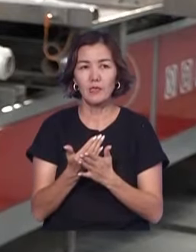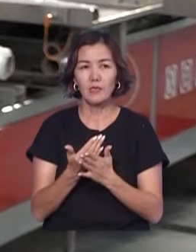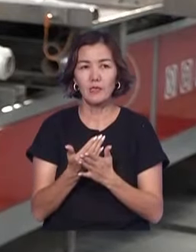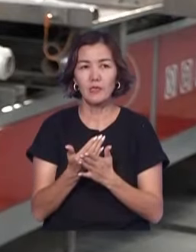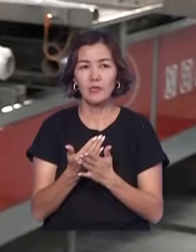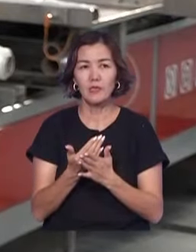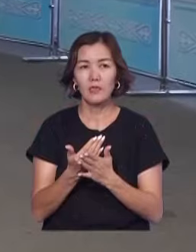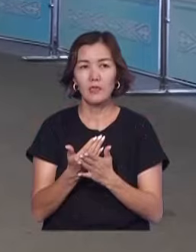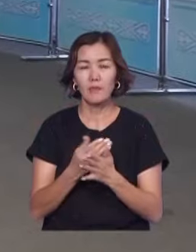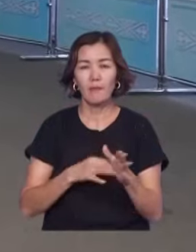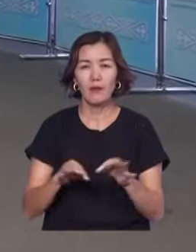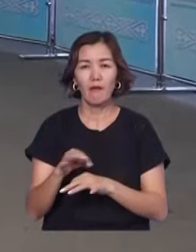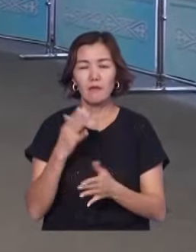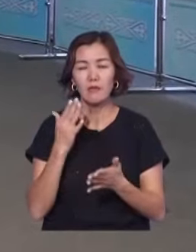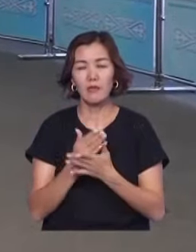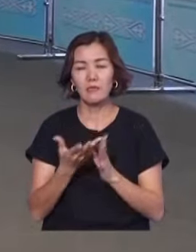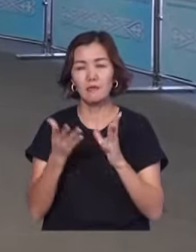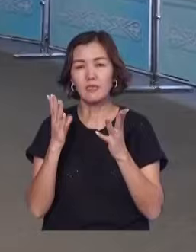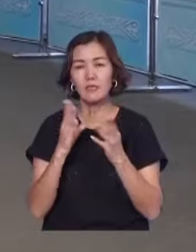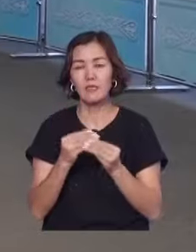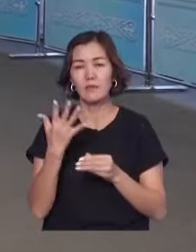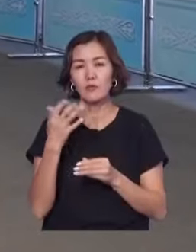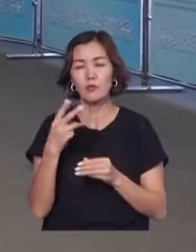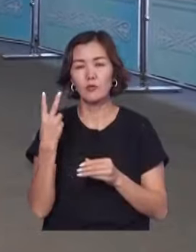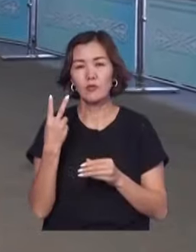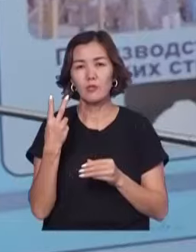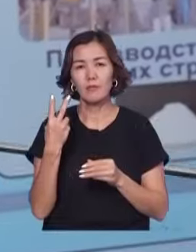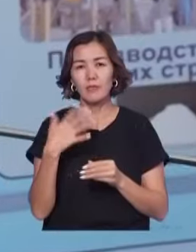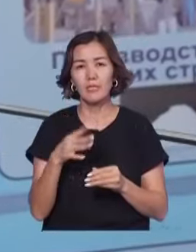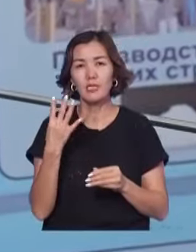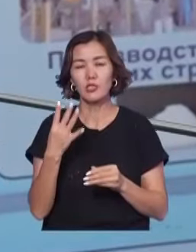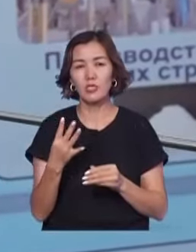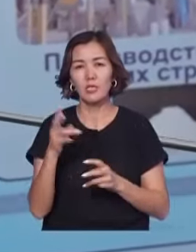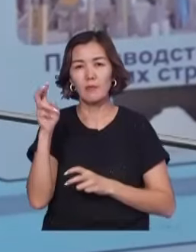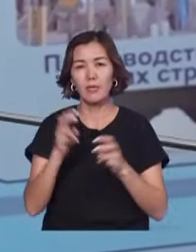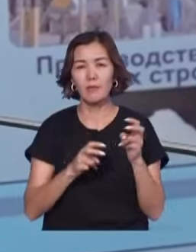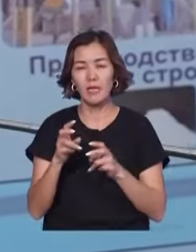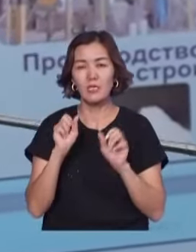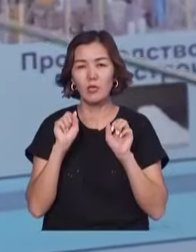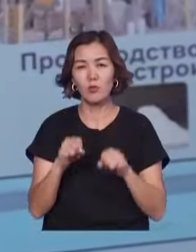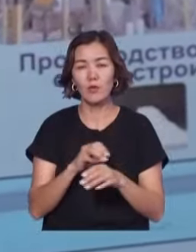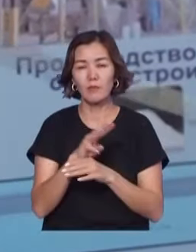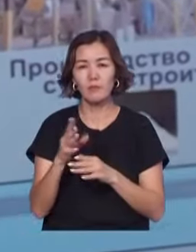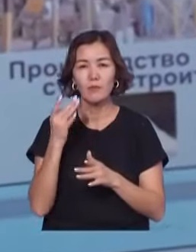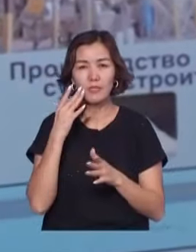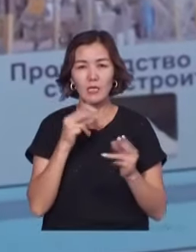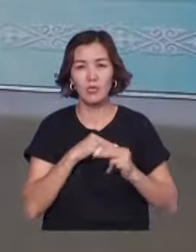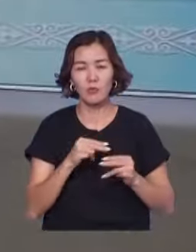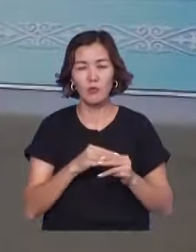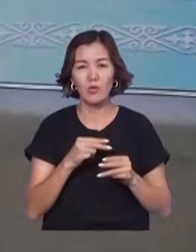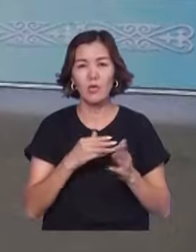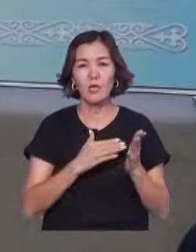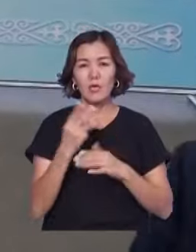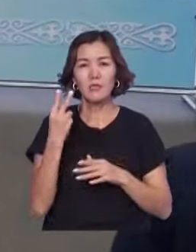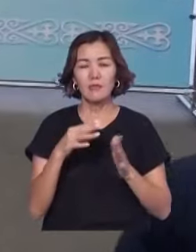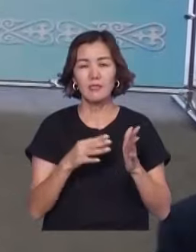строятся новые у нас проекты. В целом в регионе действует 554 промышленных предприятия, что позволяет обеспечить постоянной работой свыше